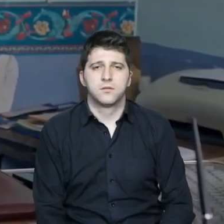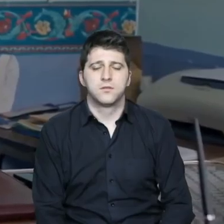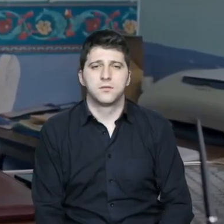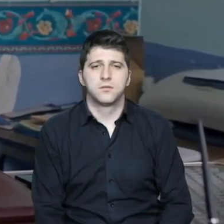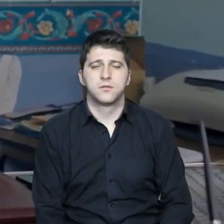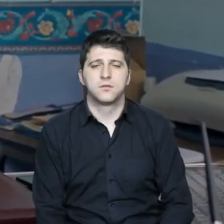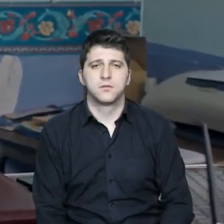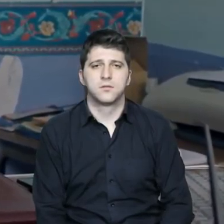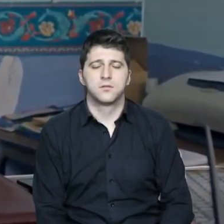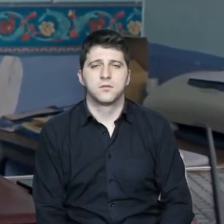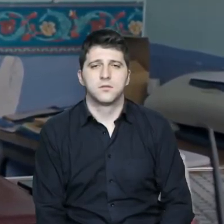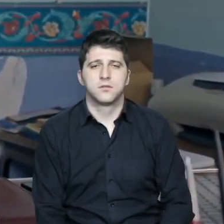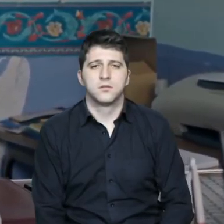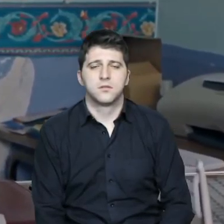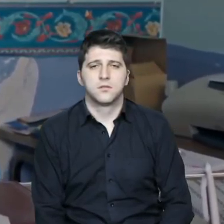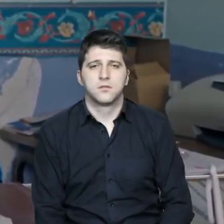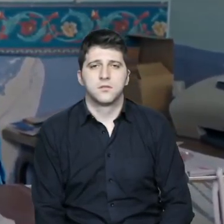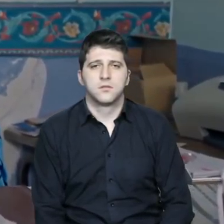bıraktı.